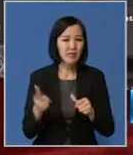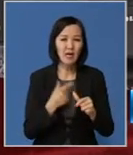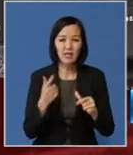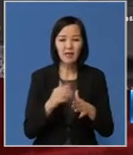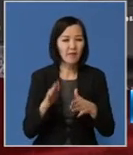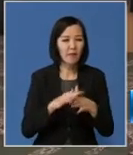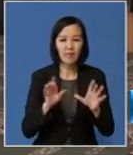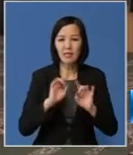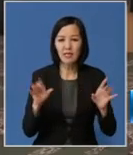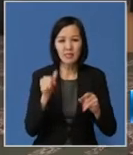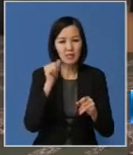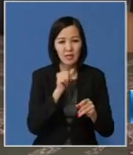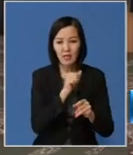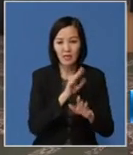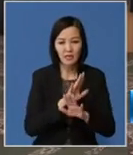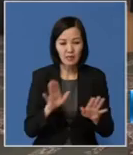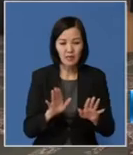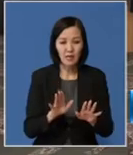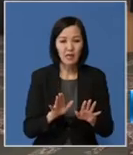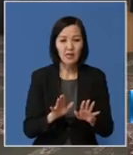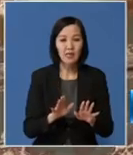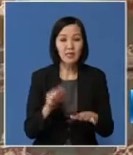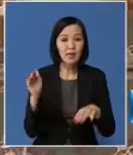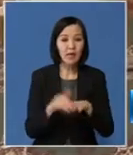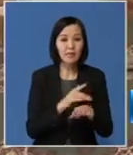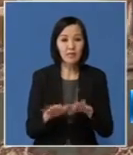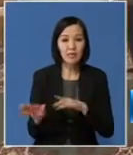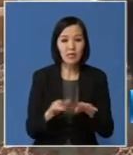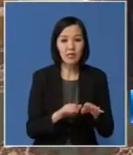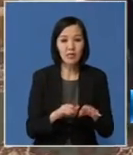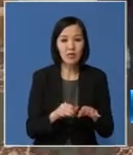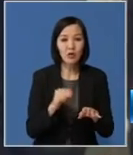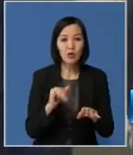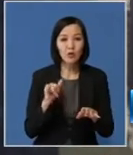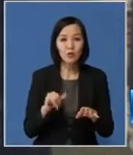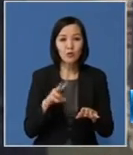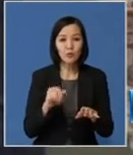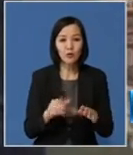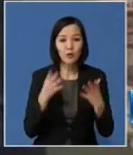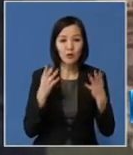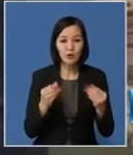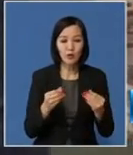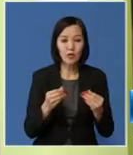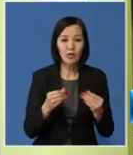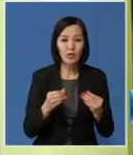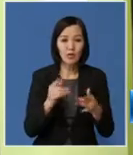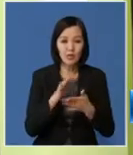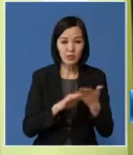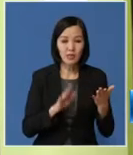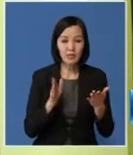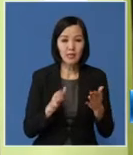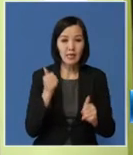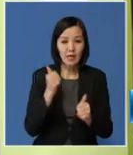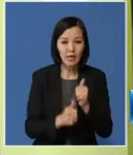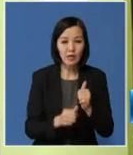қылмай құпия сақтауды жөн көріпті. Тек қайырымдылық шарасын қасиетті Рамазан айына дейін жалғастырмақ. Бұл әр жұма